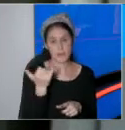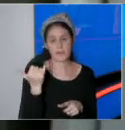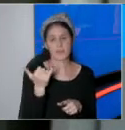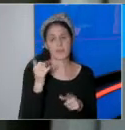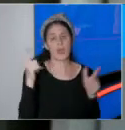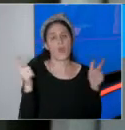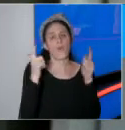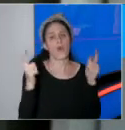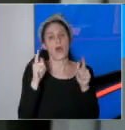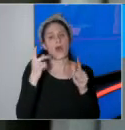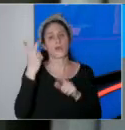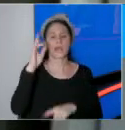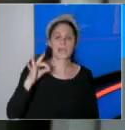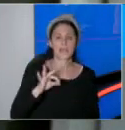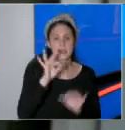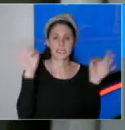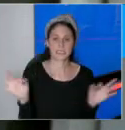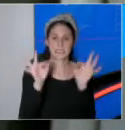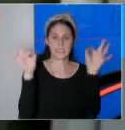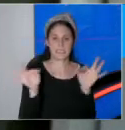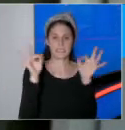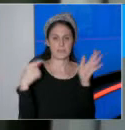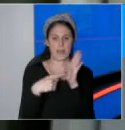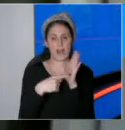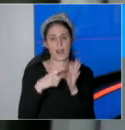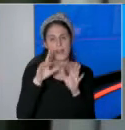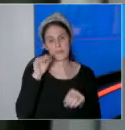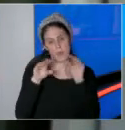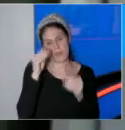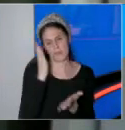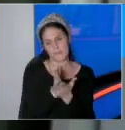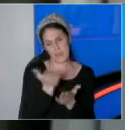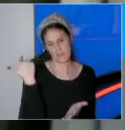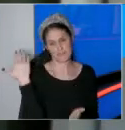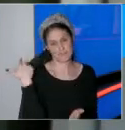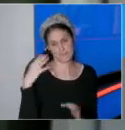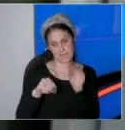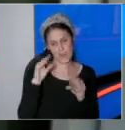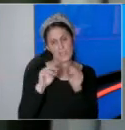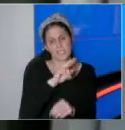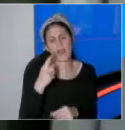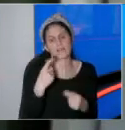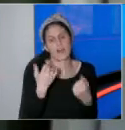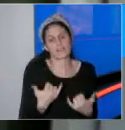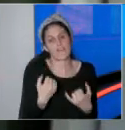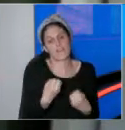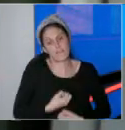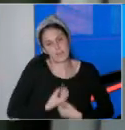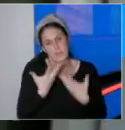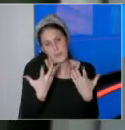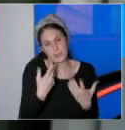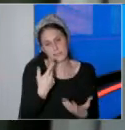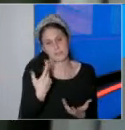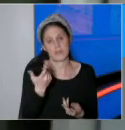יותר טקסי, משום שהתוצאות של הבחירות נקבעו בזמן הבחירות, וזה רק ביטוי שלהם. הנשיא